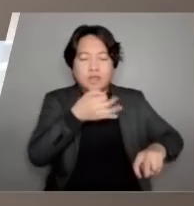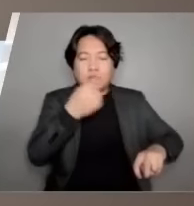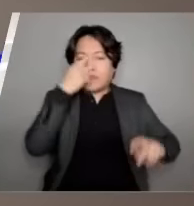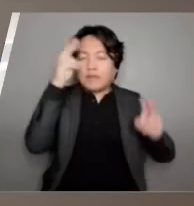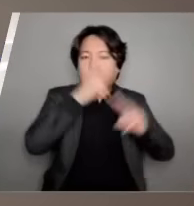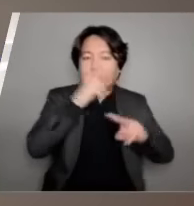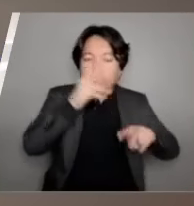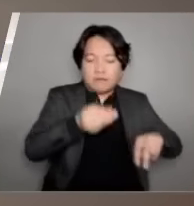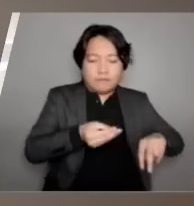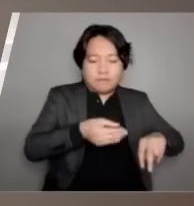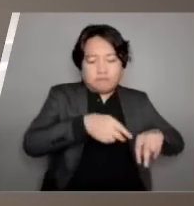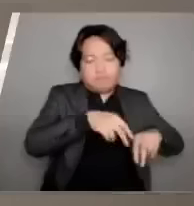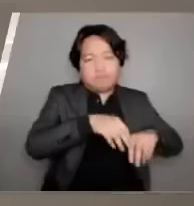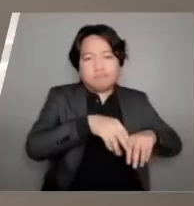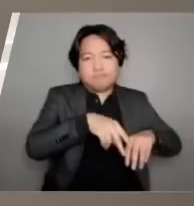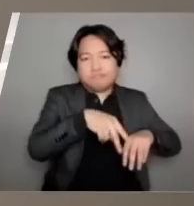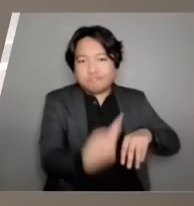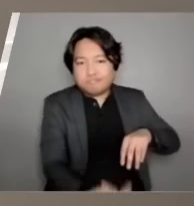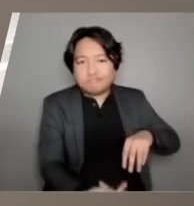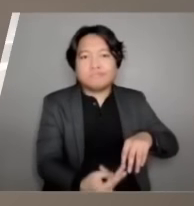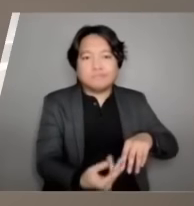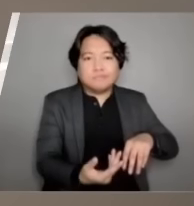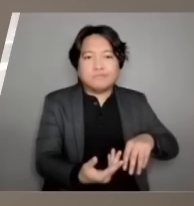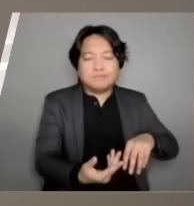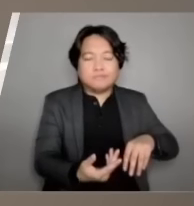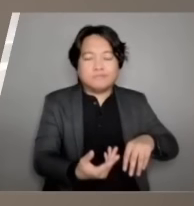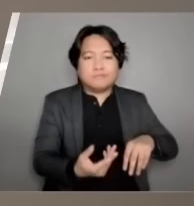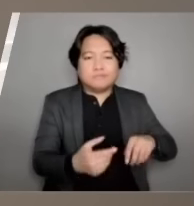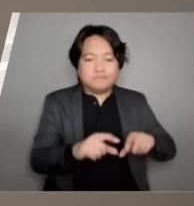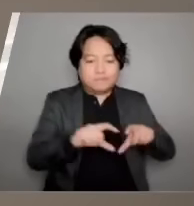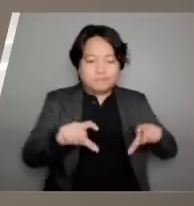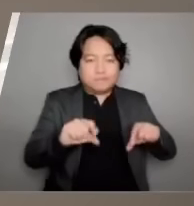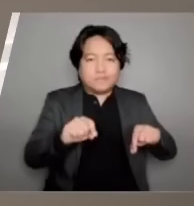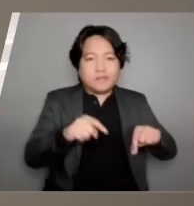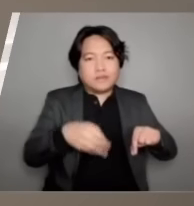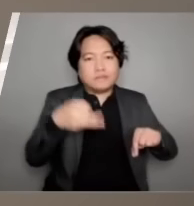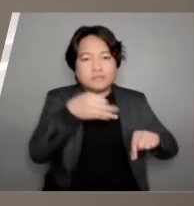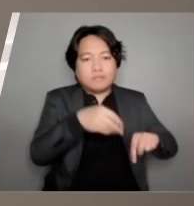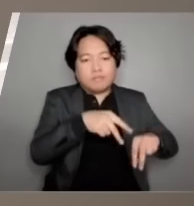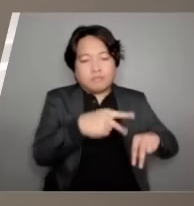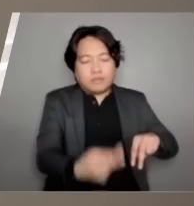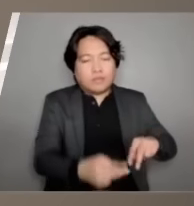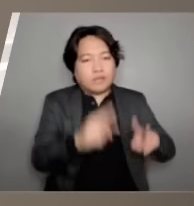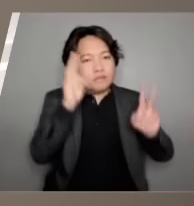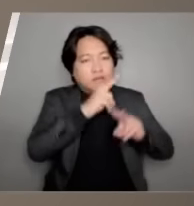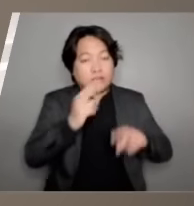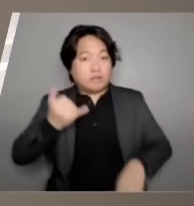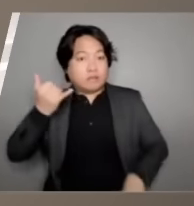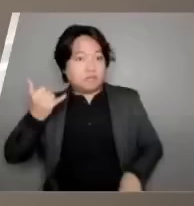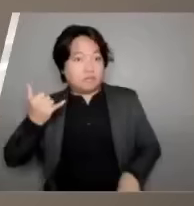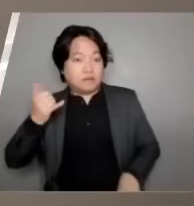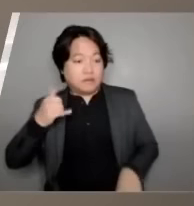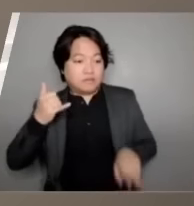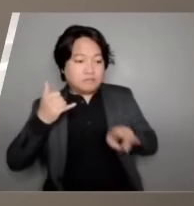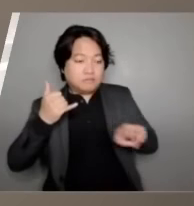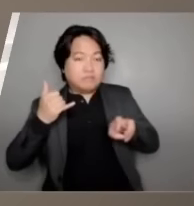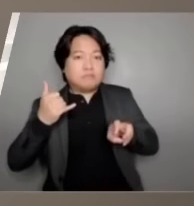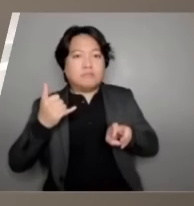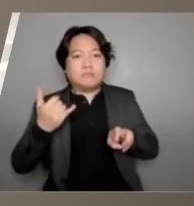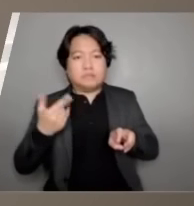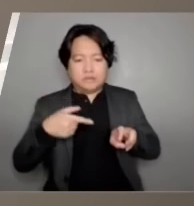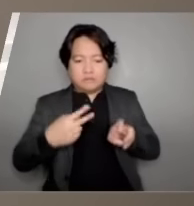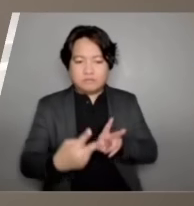mabitawan. Nahulog sa peduta na nakaptured sa upload na video na amutong nag-laptop po ng